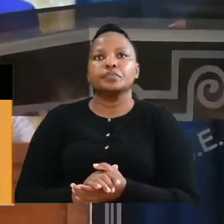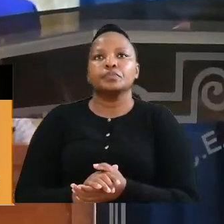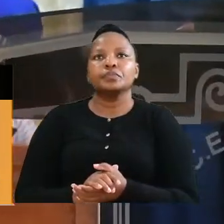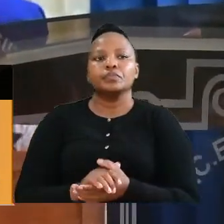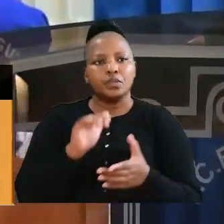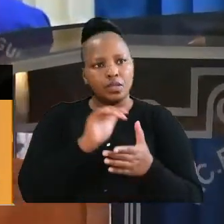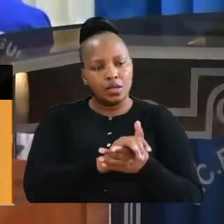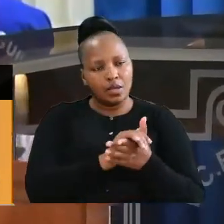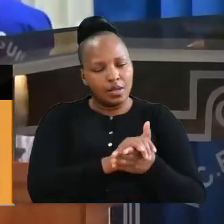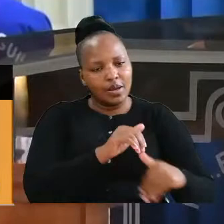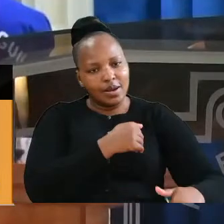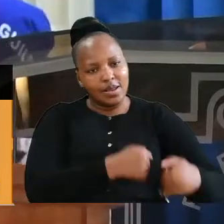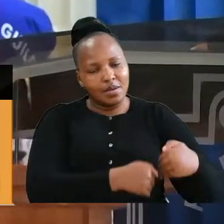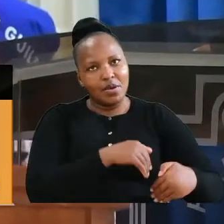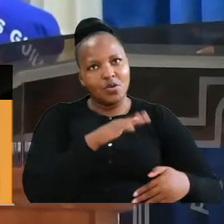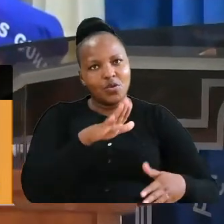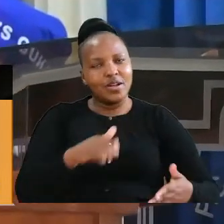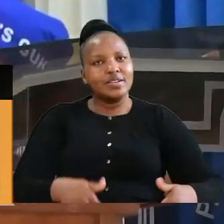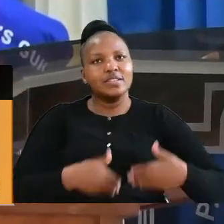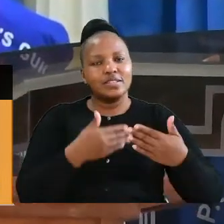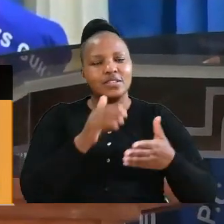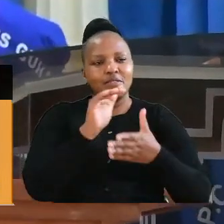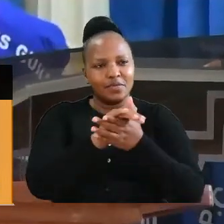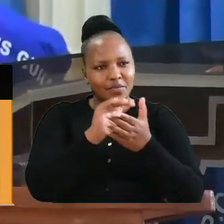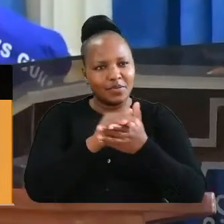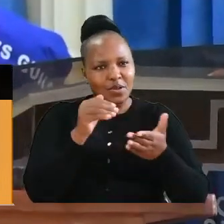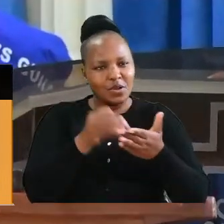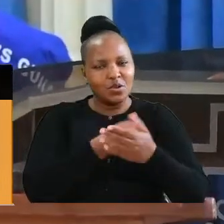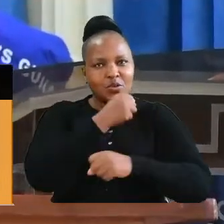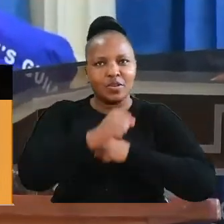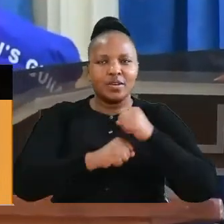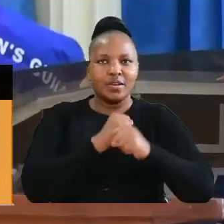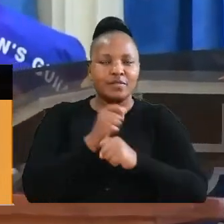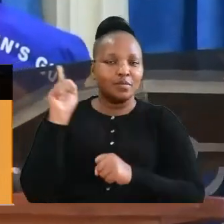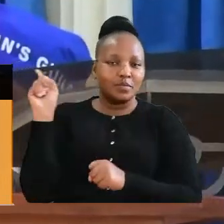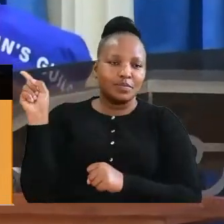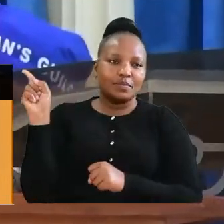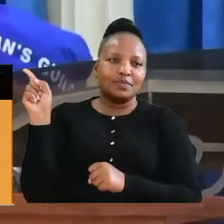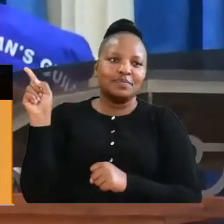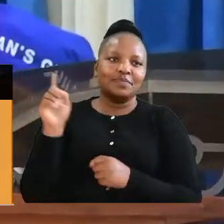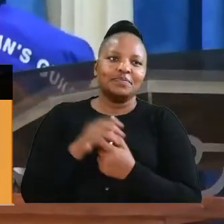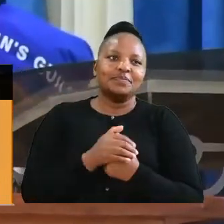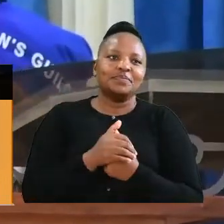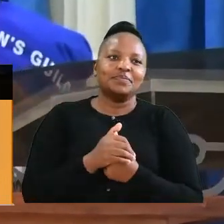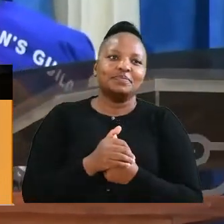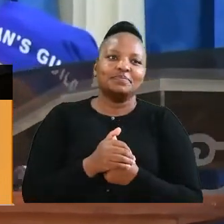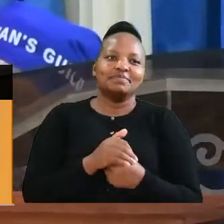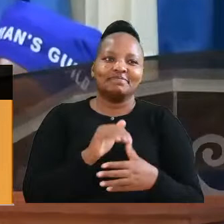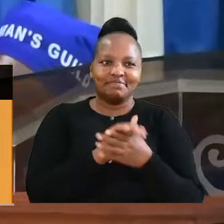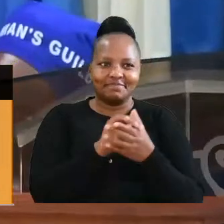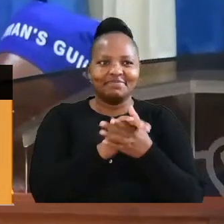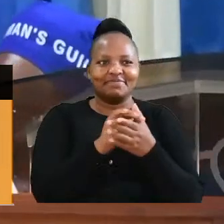Salimia jirani yako, mwambie apokee salamu za mwaka mpya kutoka kwa ndugu mukabi.